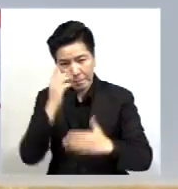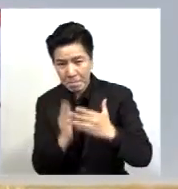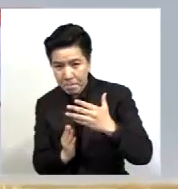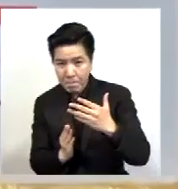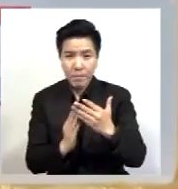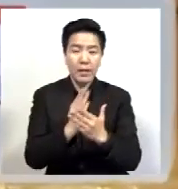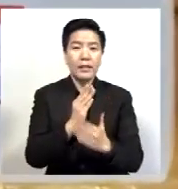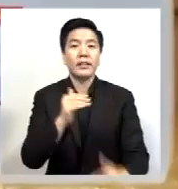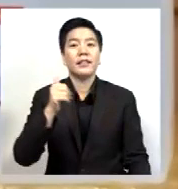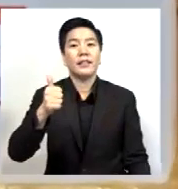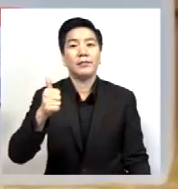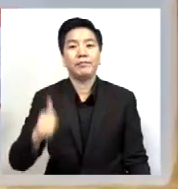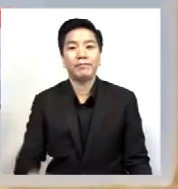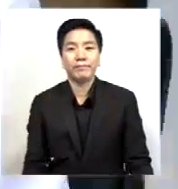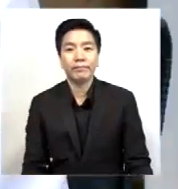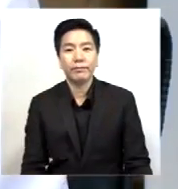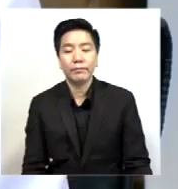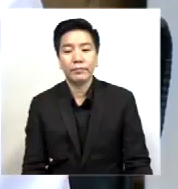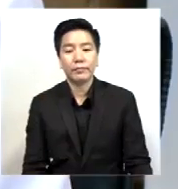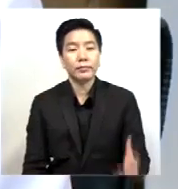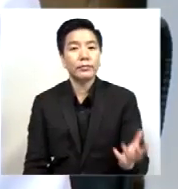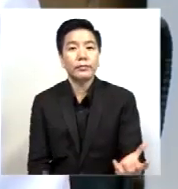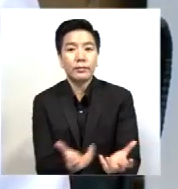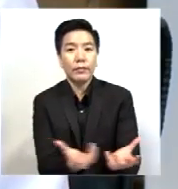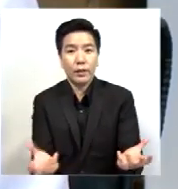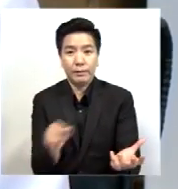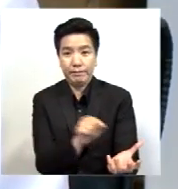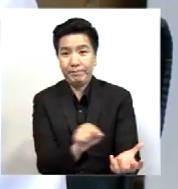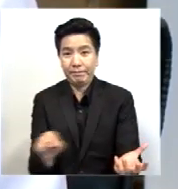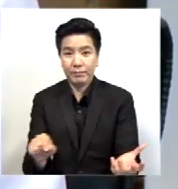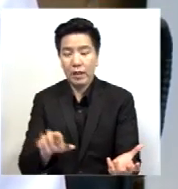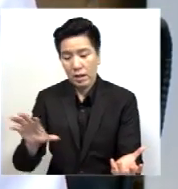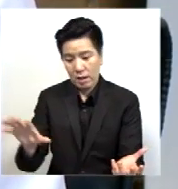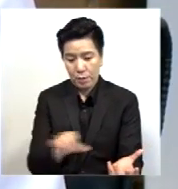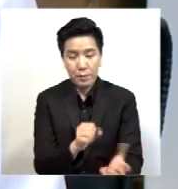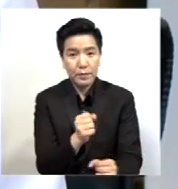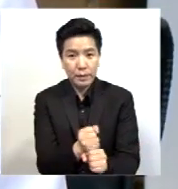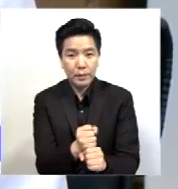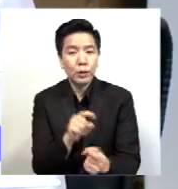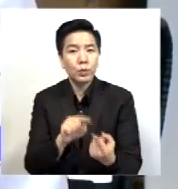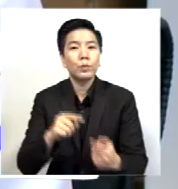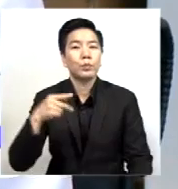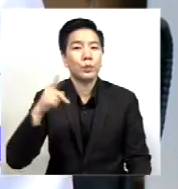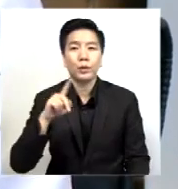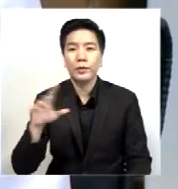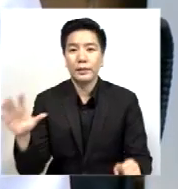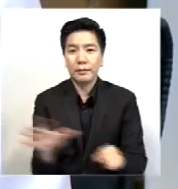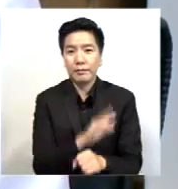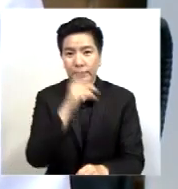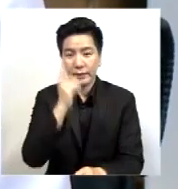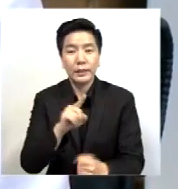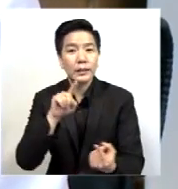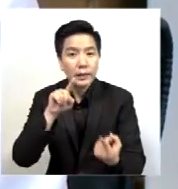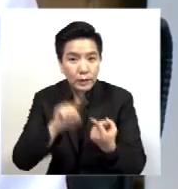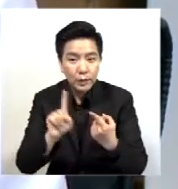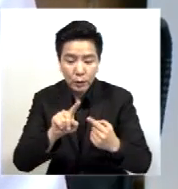ได้ค่ะ ทุกๆวันที่ท่านอุปกรณ์เหล่านี้ก็จะได้ถูกนำไปใช้ให้เป็นประโยชน์ที่สุดต่อการ